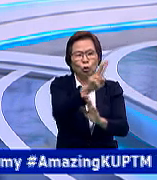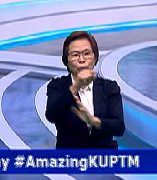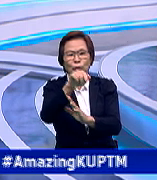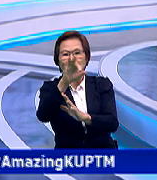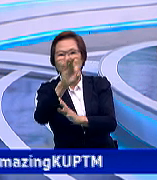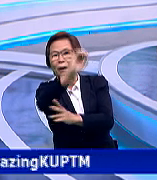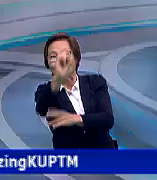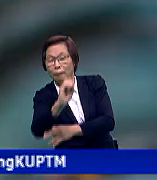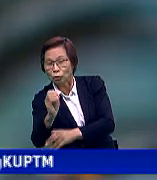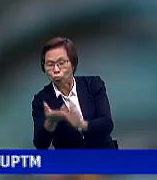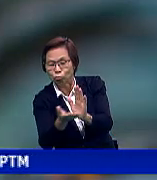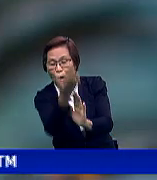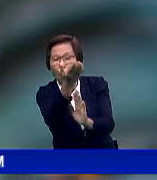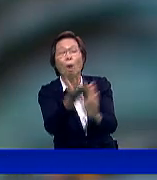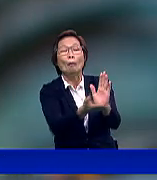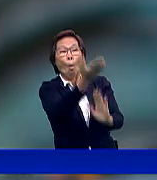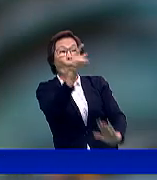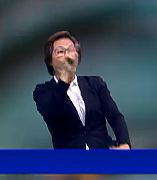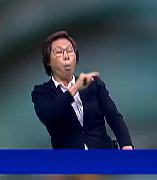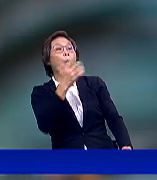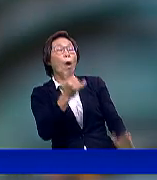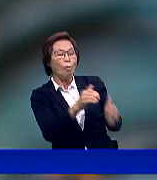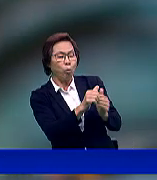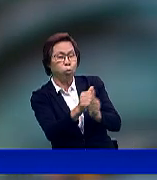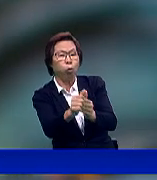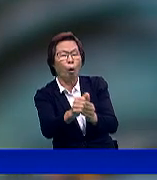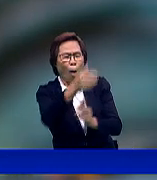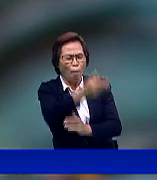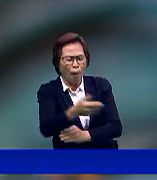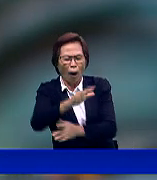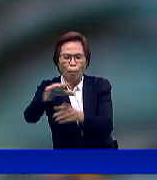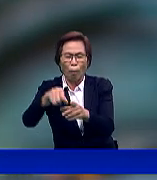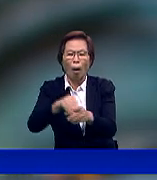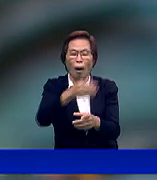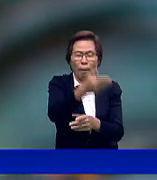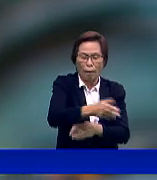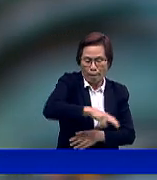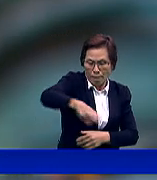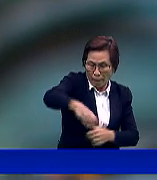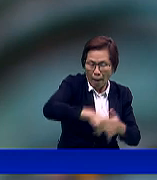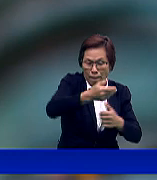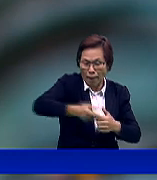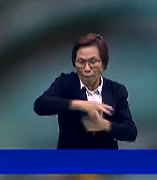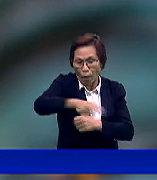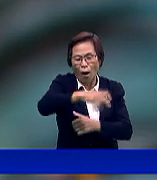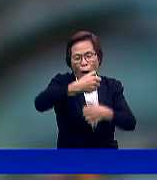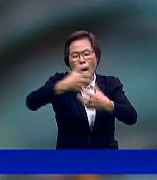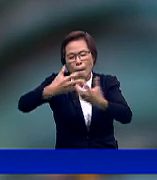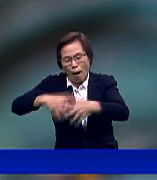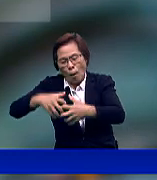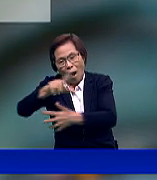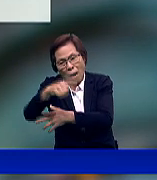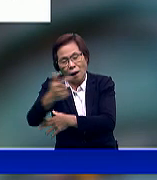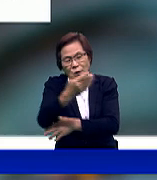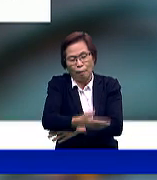900 peningkatan Mendadak itu dipacu oleh produk meliputi kelengkapan pengangkutan dan pembuatan lain serta